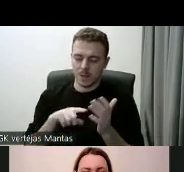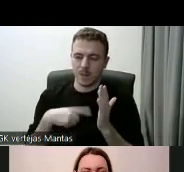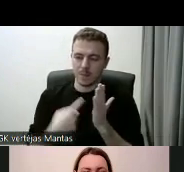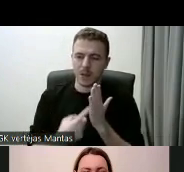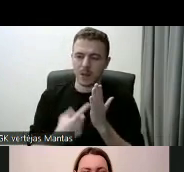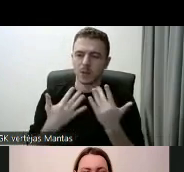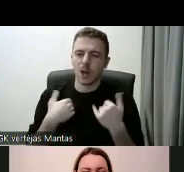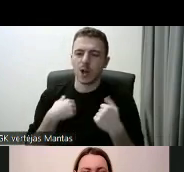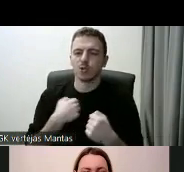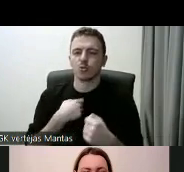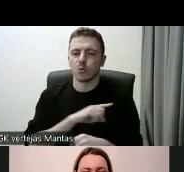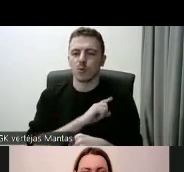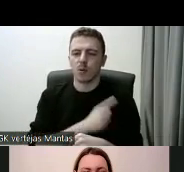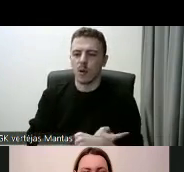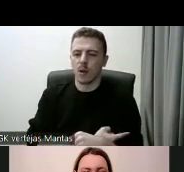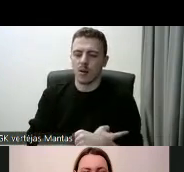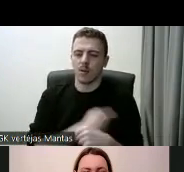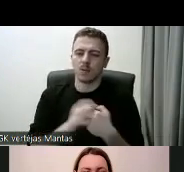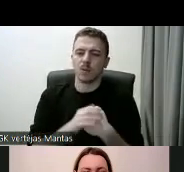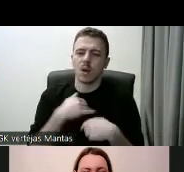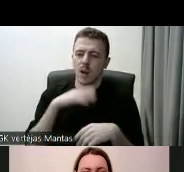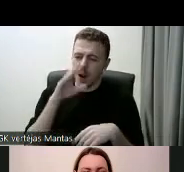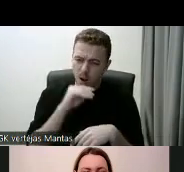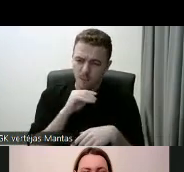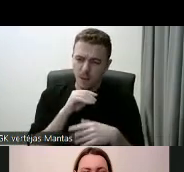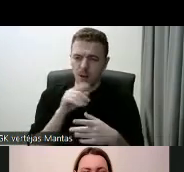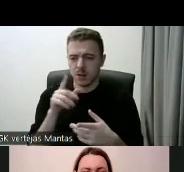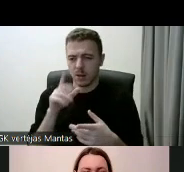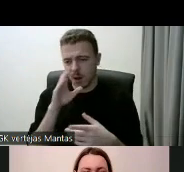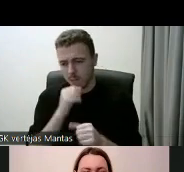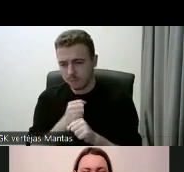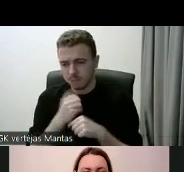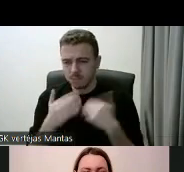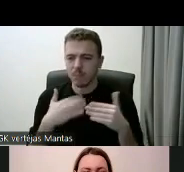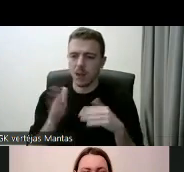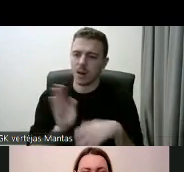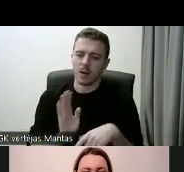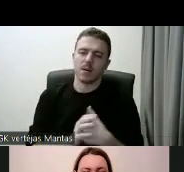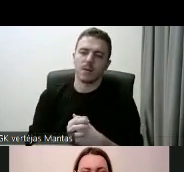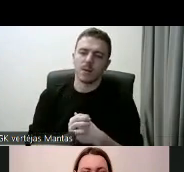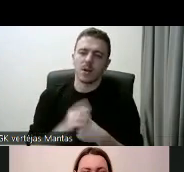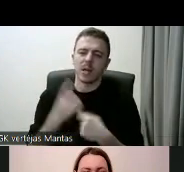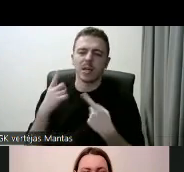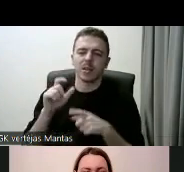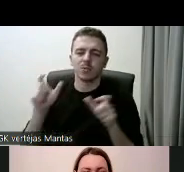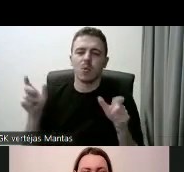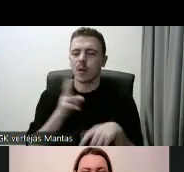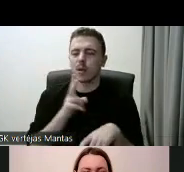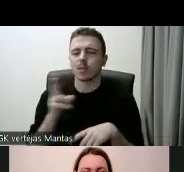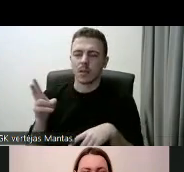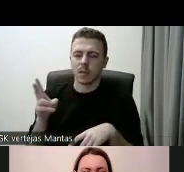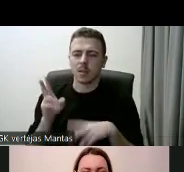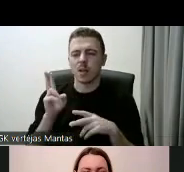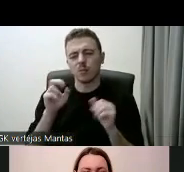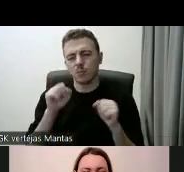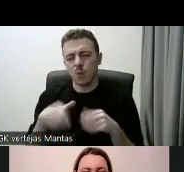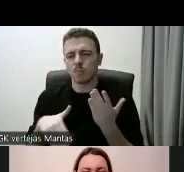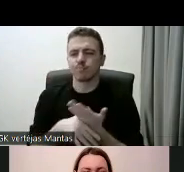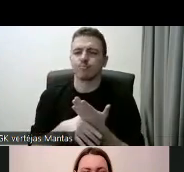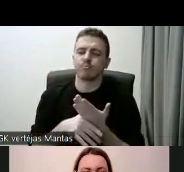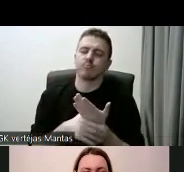kiek aš turiu galios, ar galiu, ar pajėgsiu tai gyventi. Kas yra kiti tie žmonės, kurie galėtų padėti?